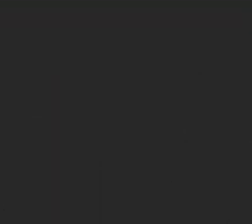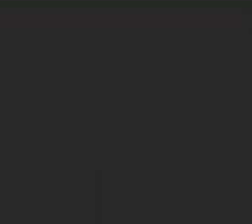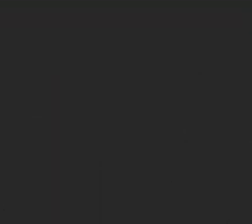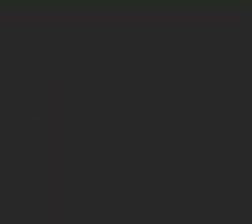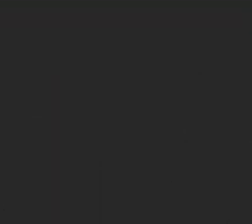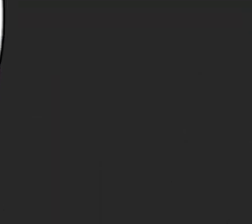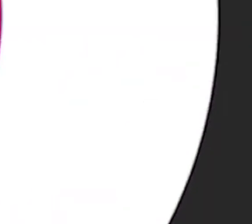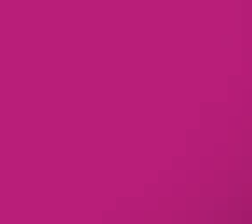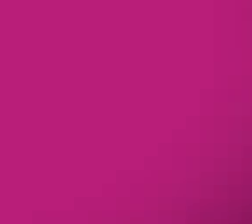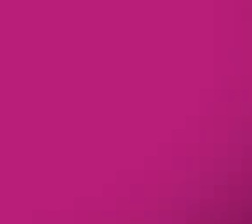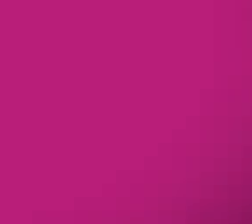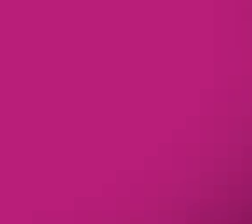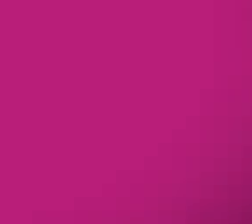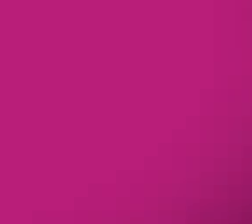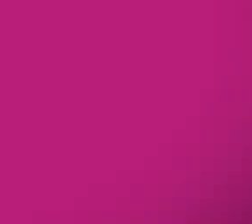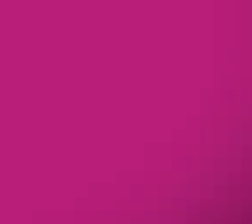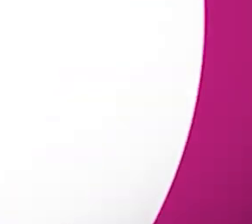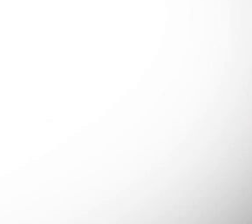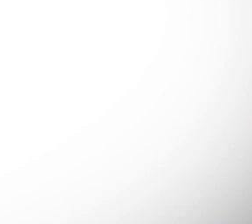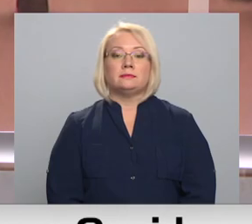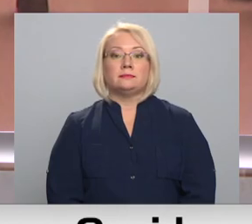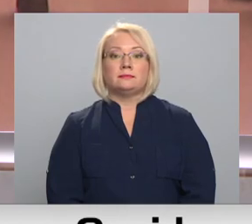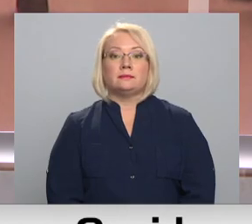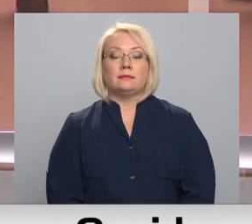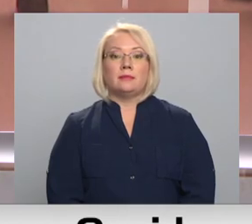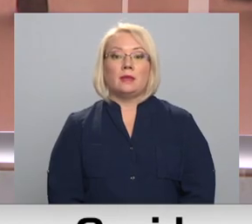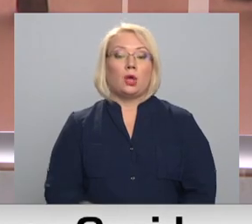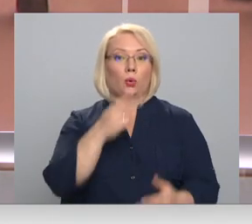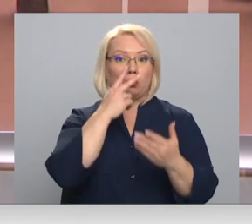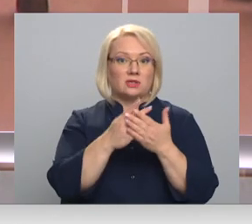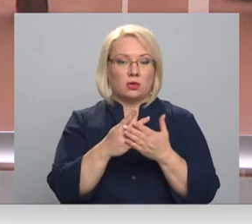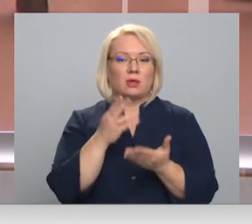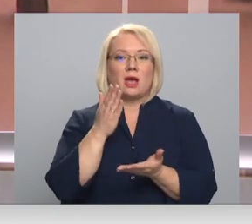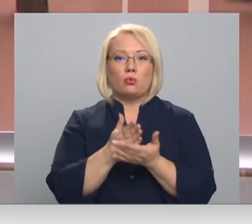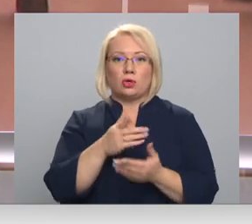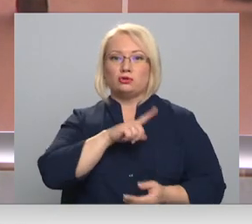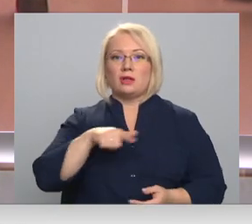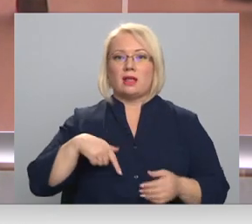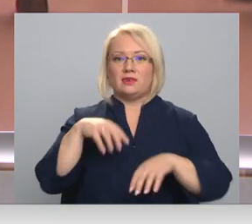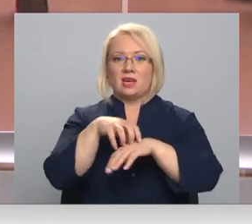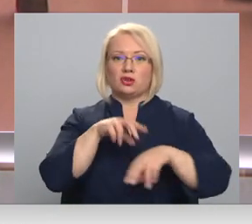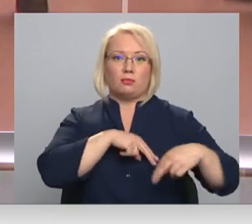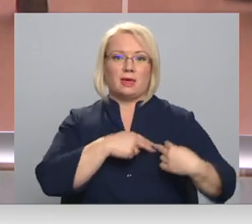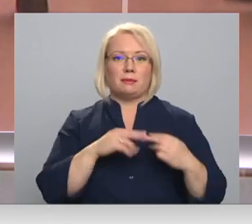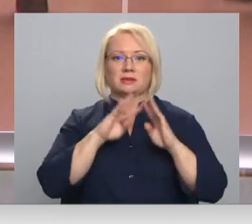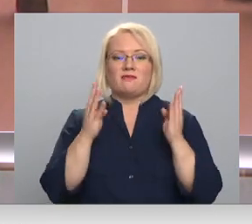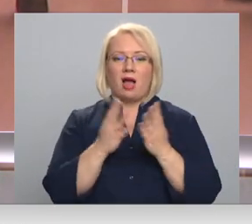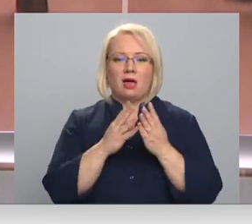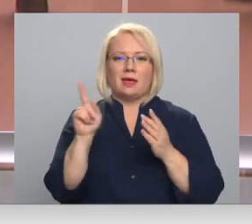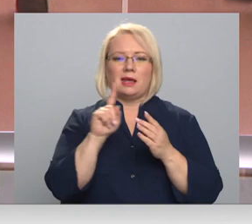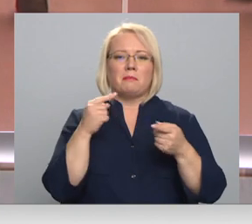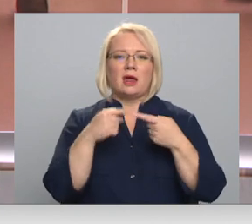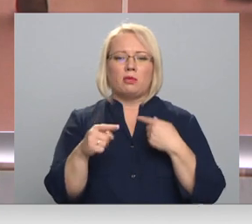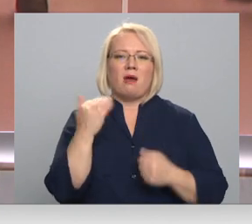Re! Viss ēters ir te! Uzskatot, ka notiekošais Latvijas ārstu biedrības valdē ir pretrunā ar